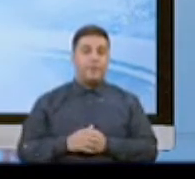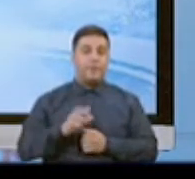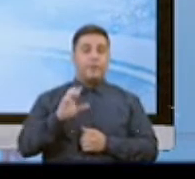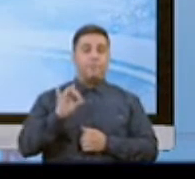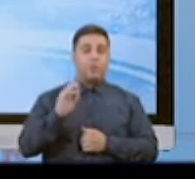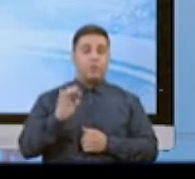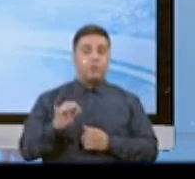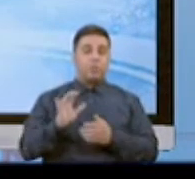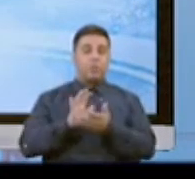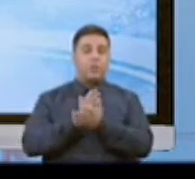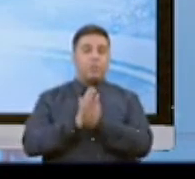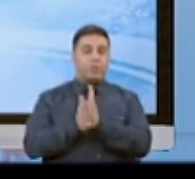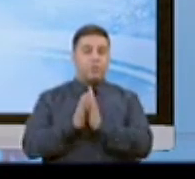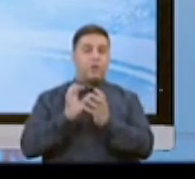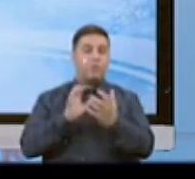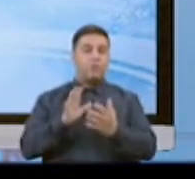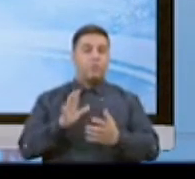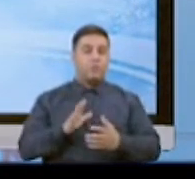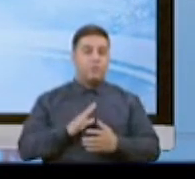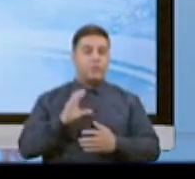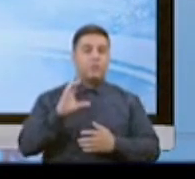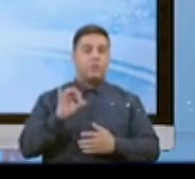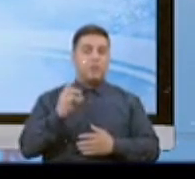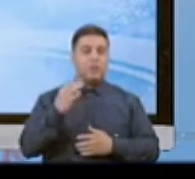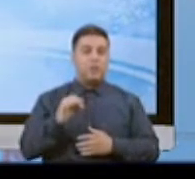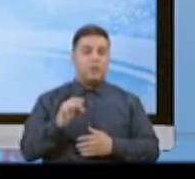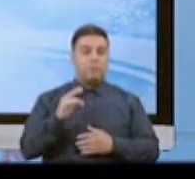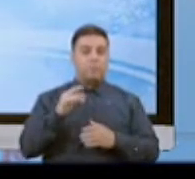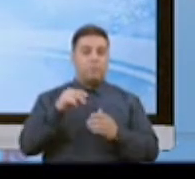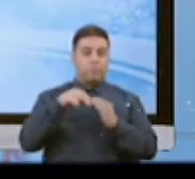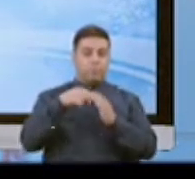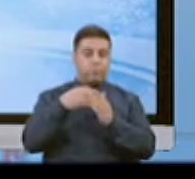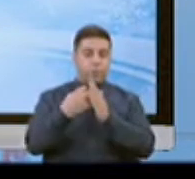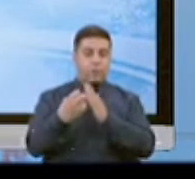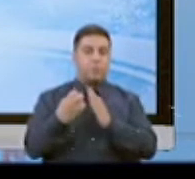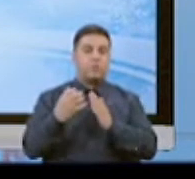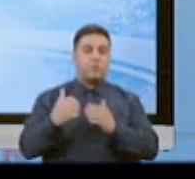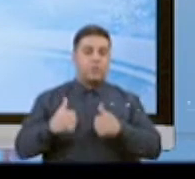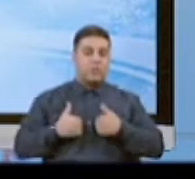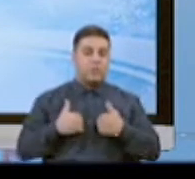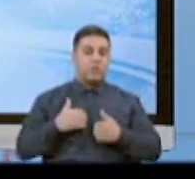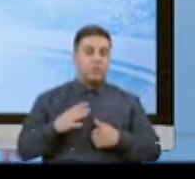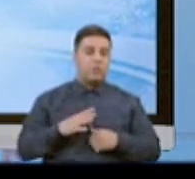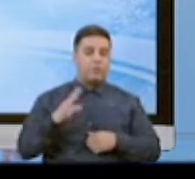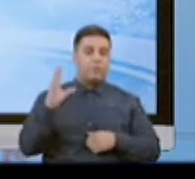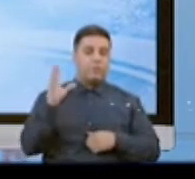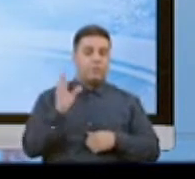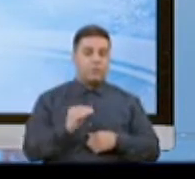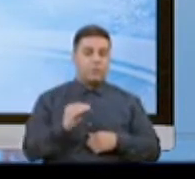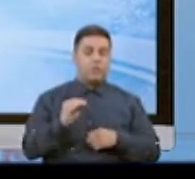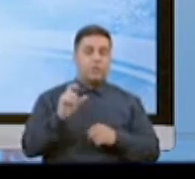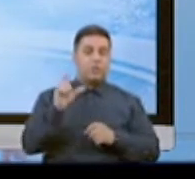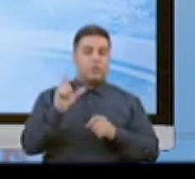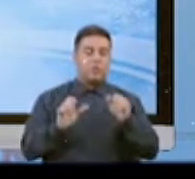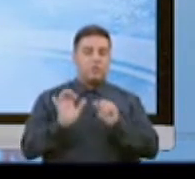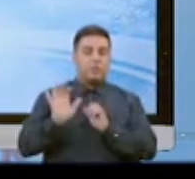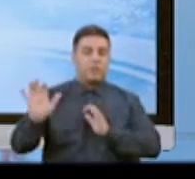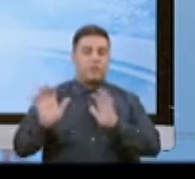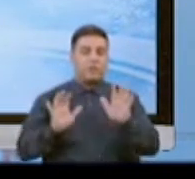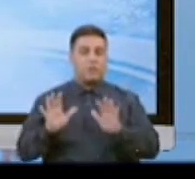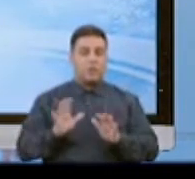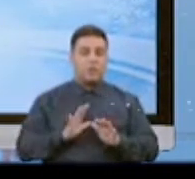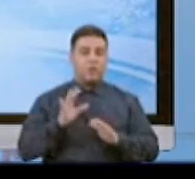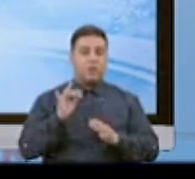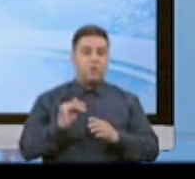Битком набит автобус был. Сергей пробраться внутрь решил. Всех пассажиров растолкал